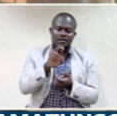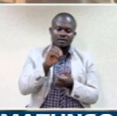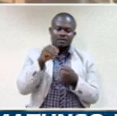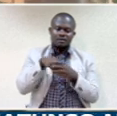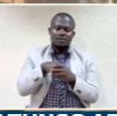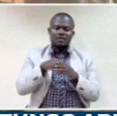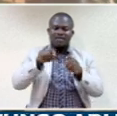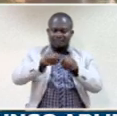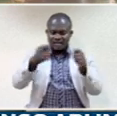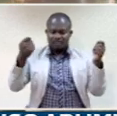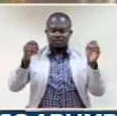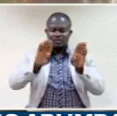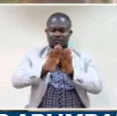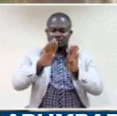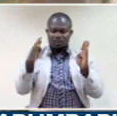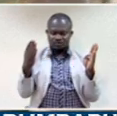bacinzuge nyine